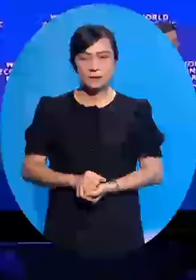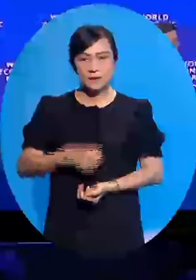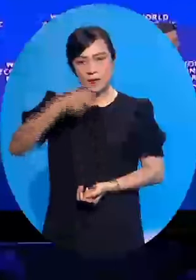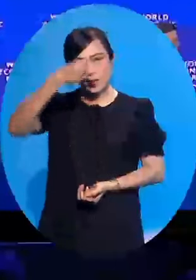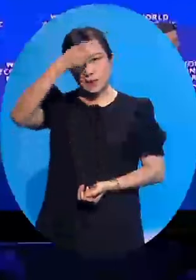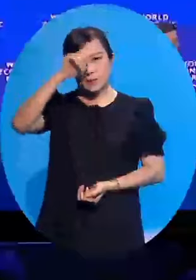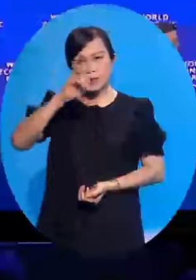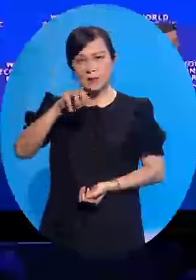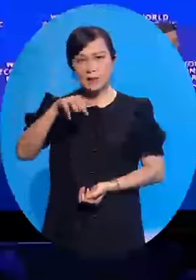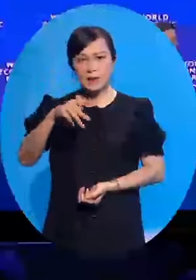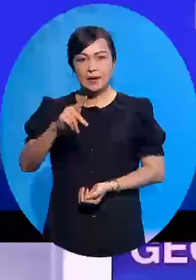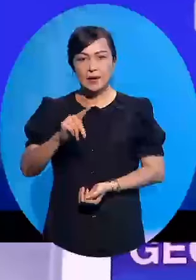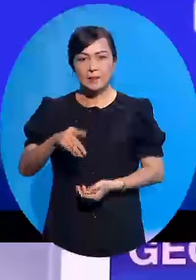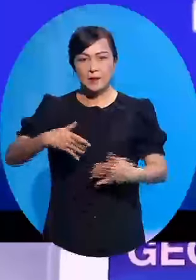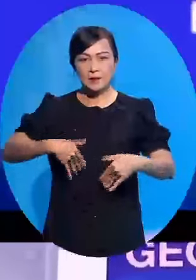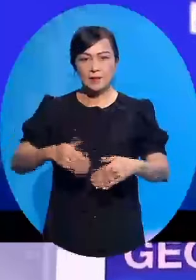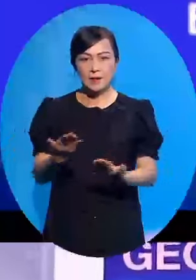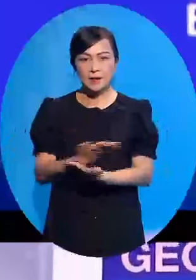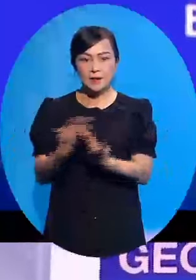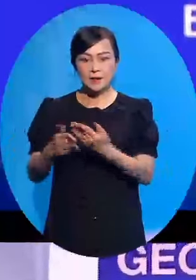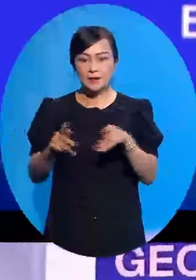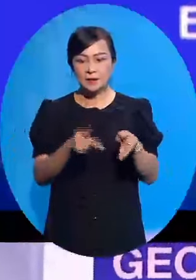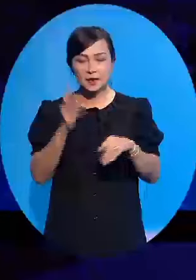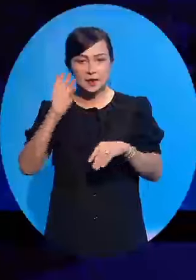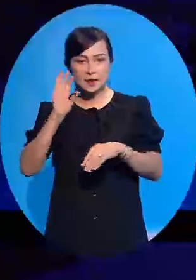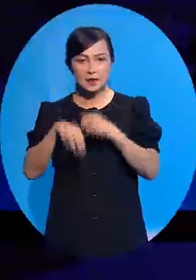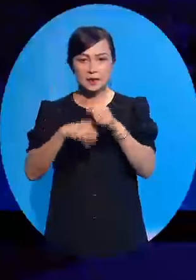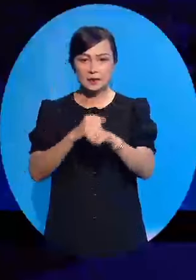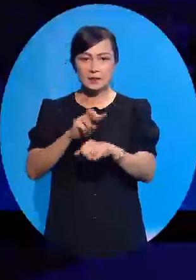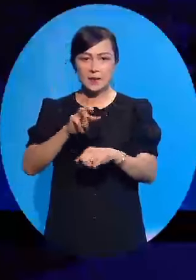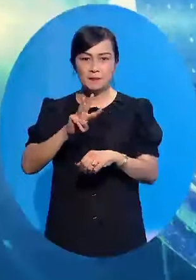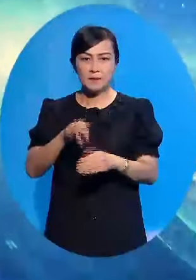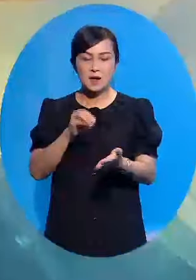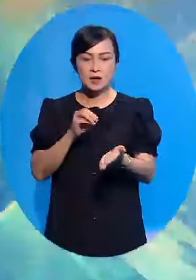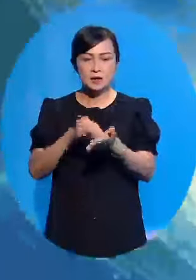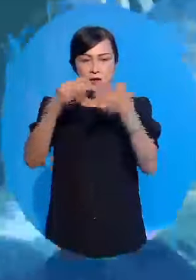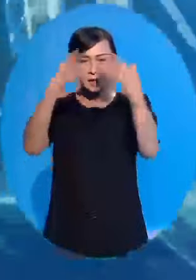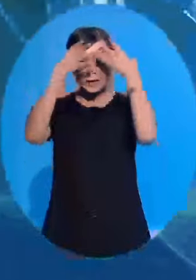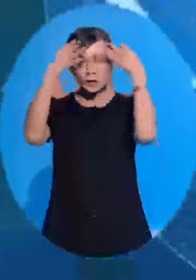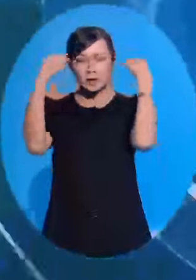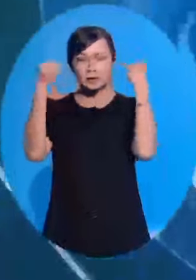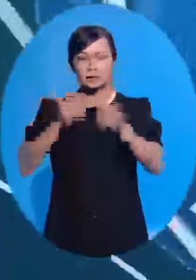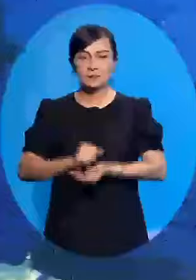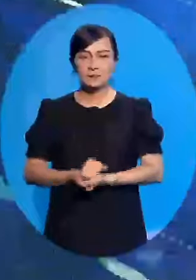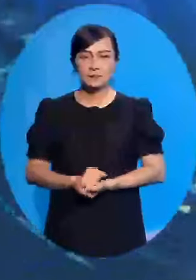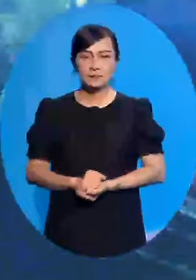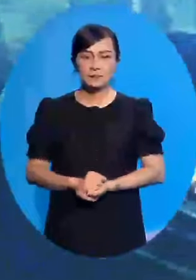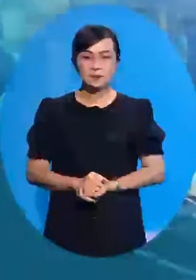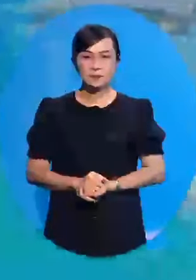Tổng giám đốc IMF, lạm phát cải thiện, kinh tế thế giới 2023 vẫn chưa lạc quan.